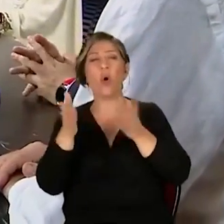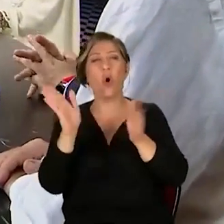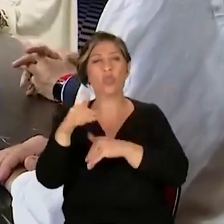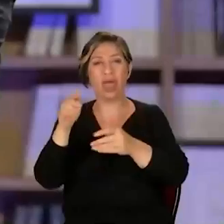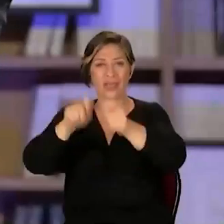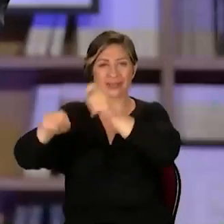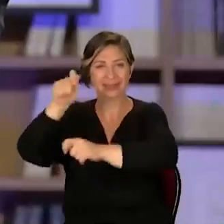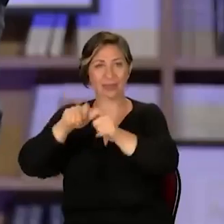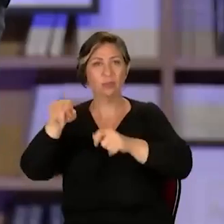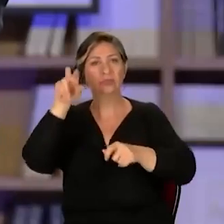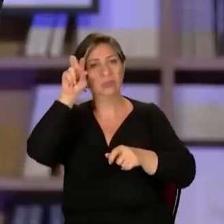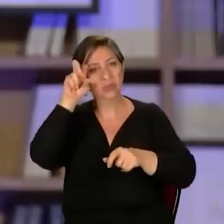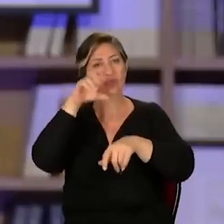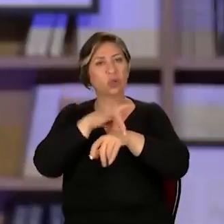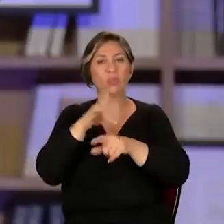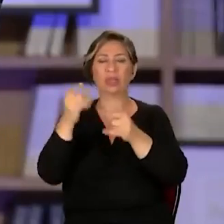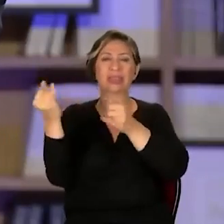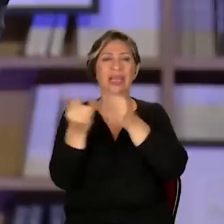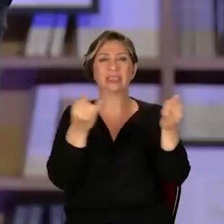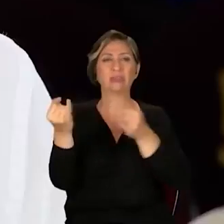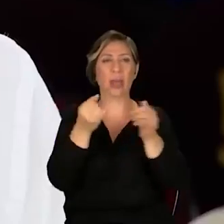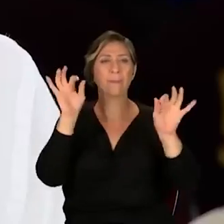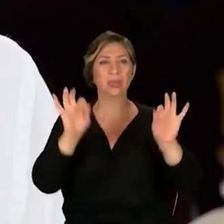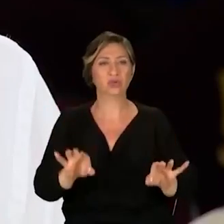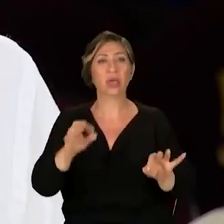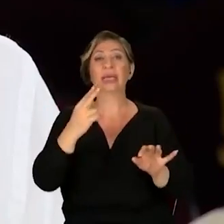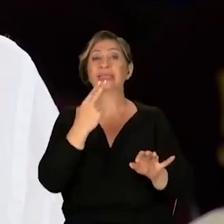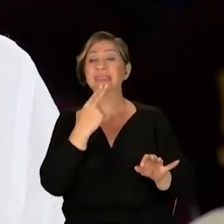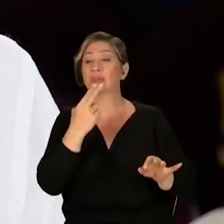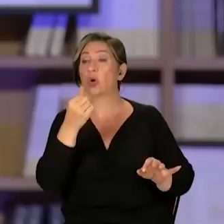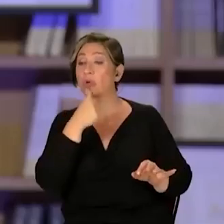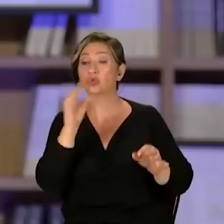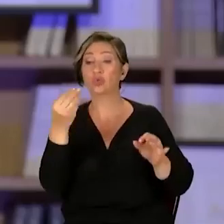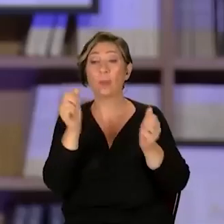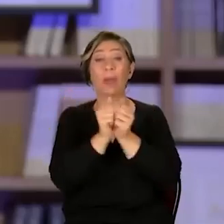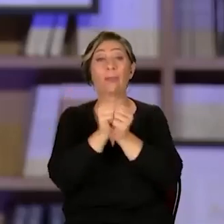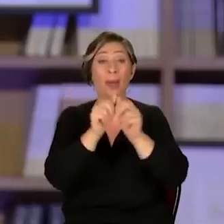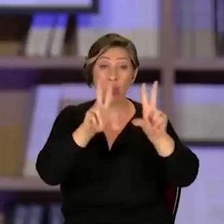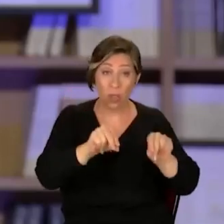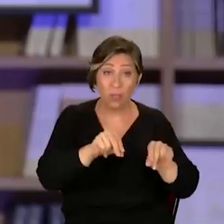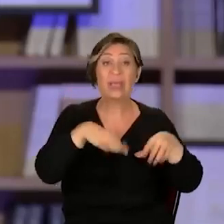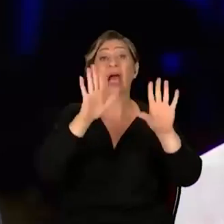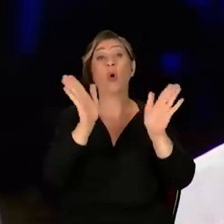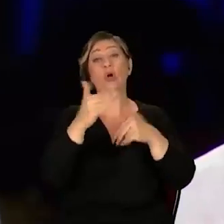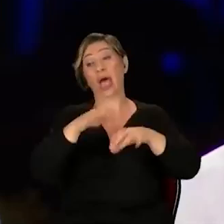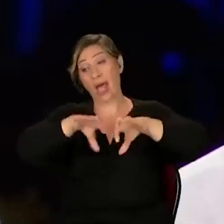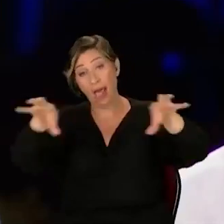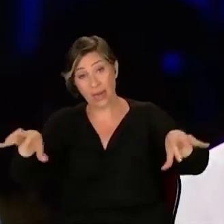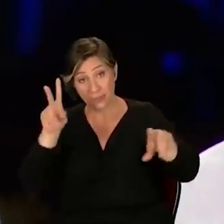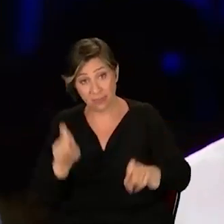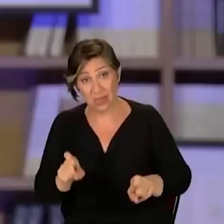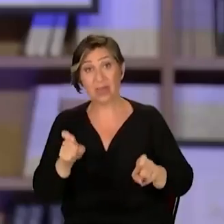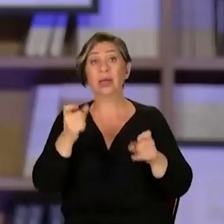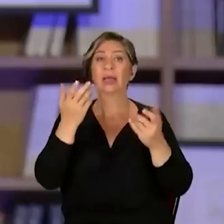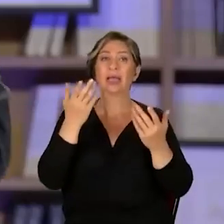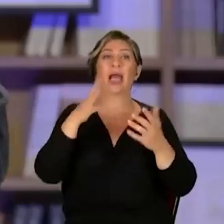bunların psikologları falan bunları tartışmaya başlıyorlar, değil mi? İşte kızla, kız çocukla oğlan çocuk beraber mi, yoksa iki erkek çocuk beraber